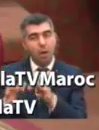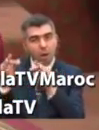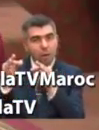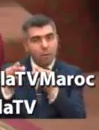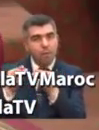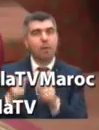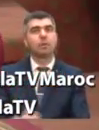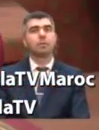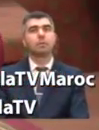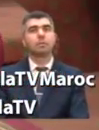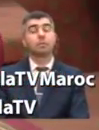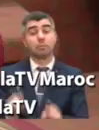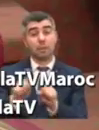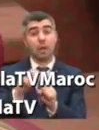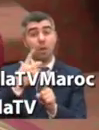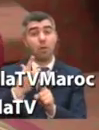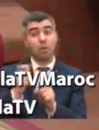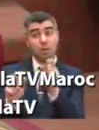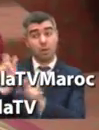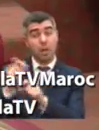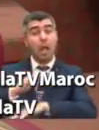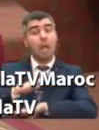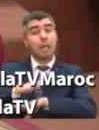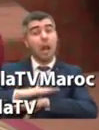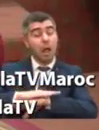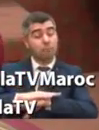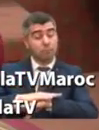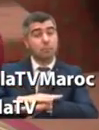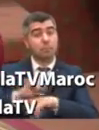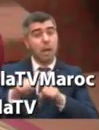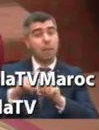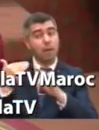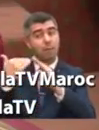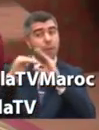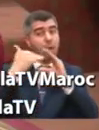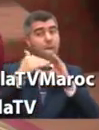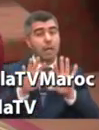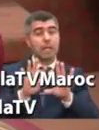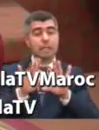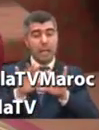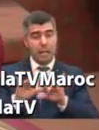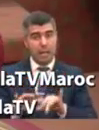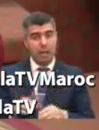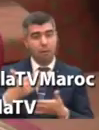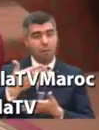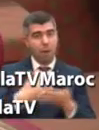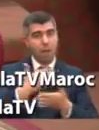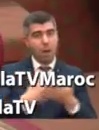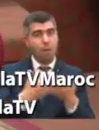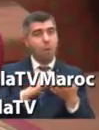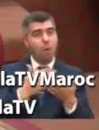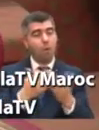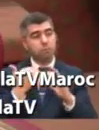المهني، وكتلتزم هذه التنظيمات باش تقدم تقارير سنوية على الإنجازات ديالها اللي كترجع